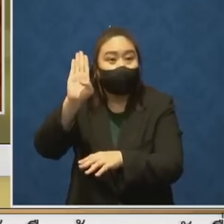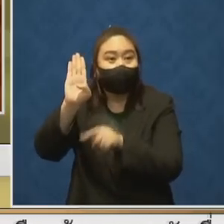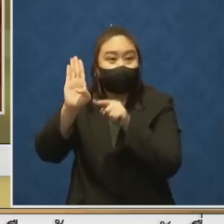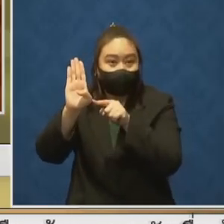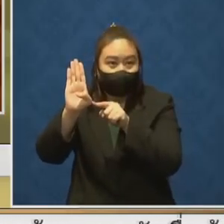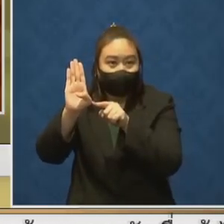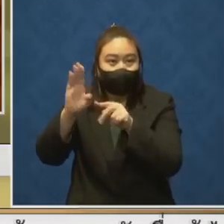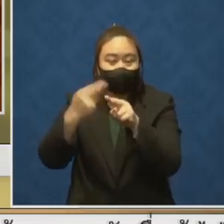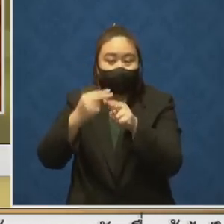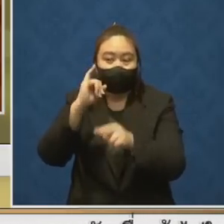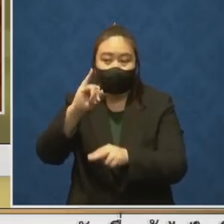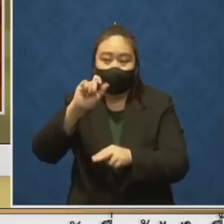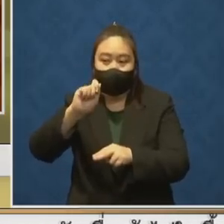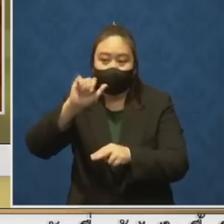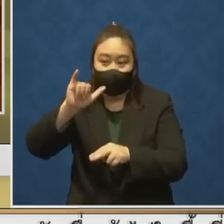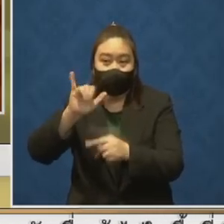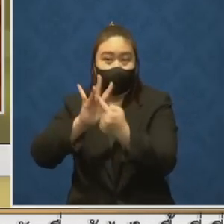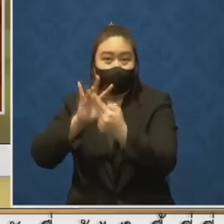ือกโยการเสนอราคามา